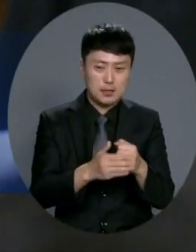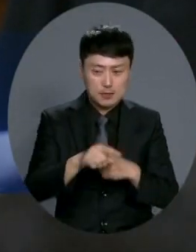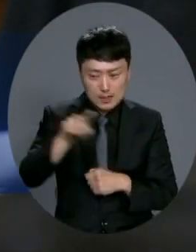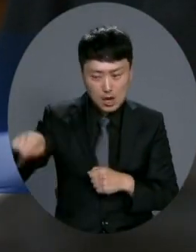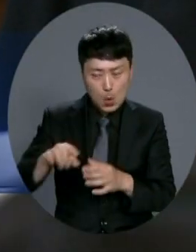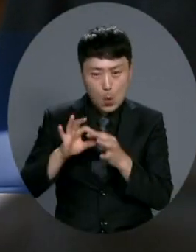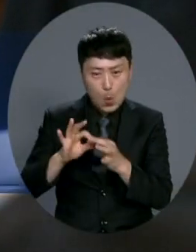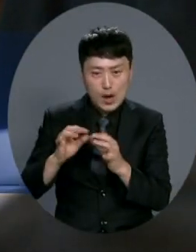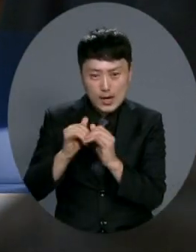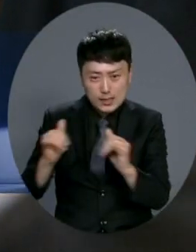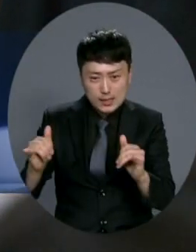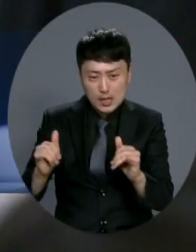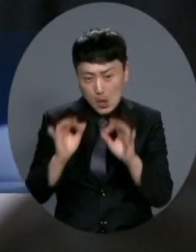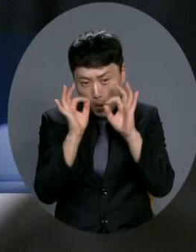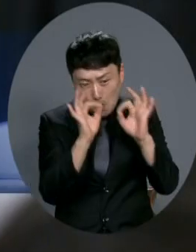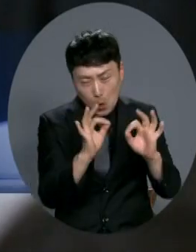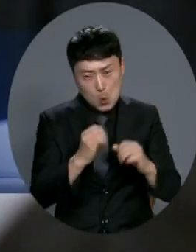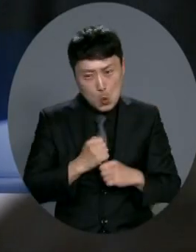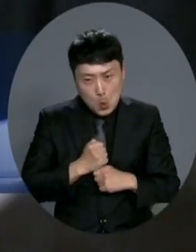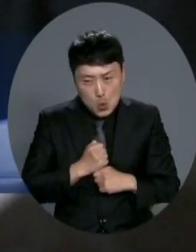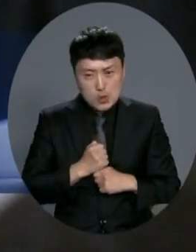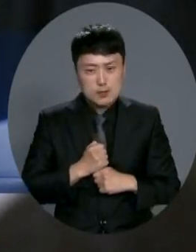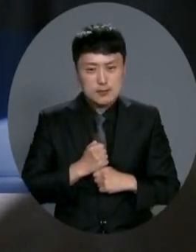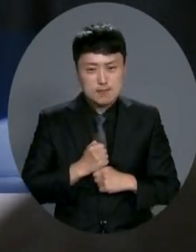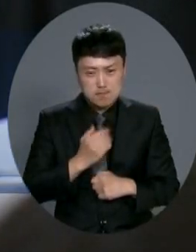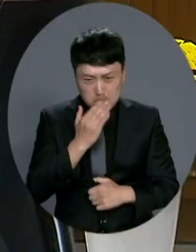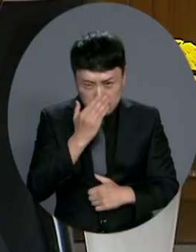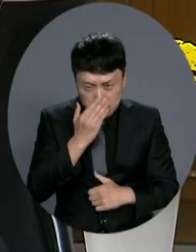또는 그 관계자들이 조심할 거 아닙니까?